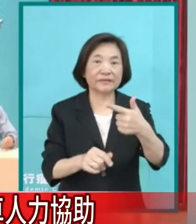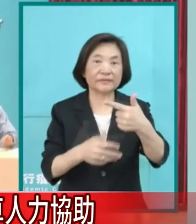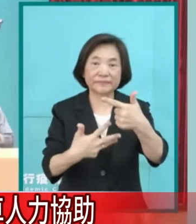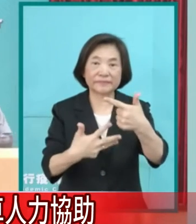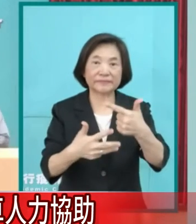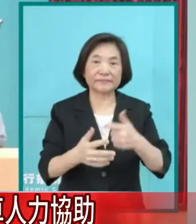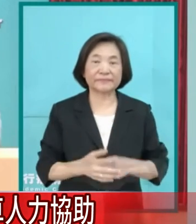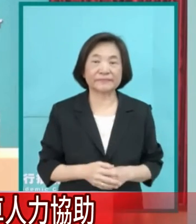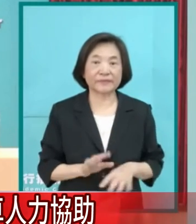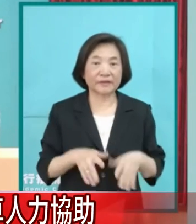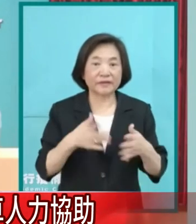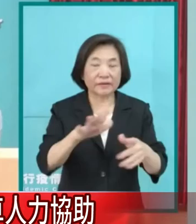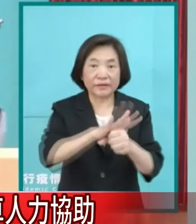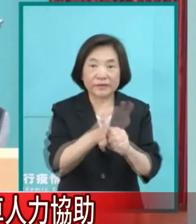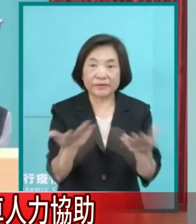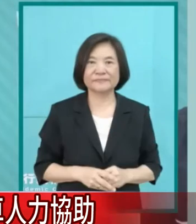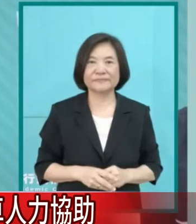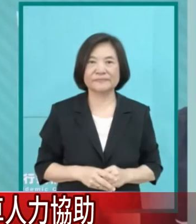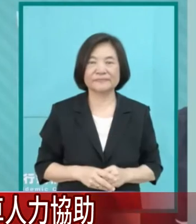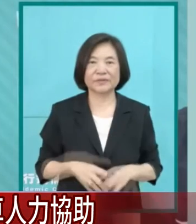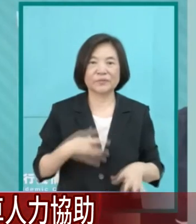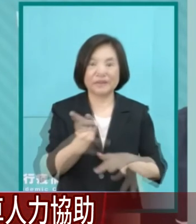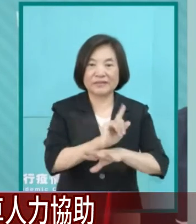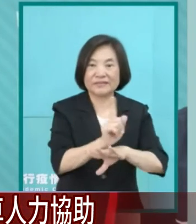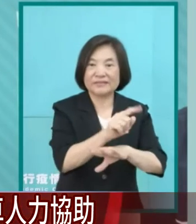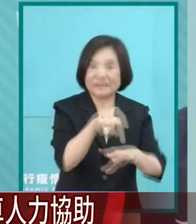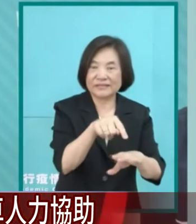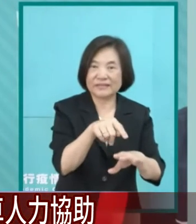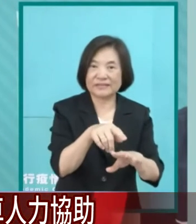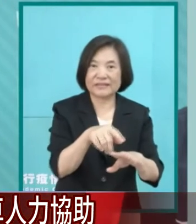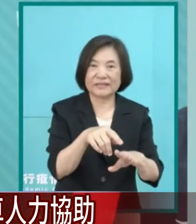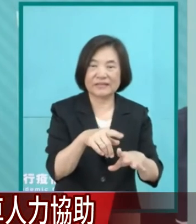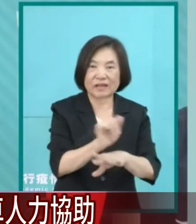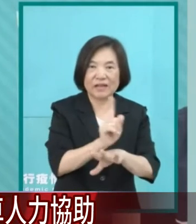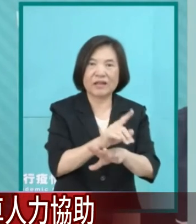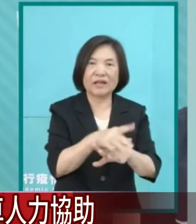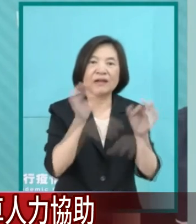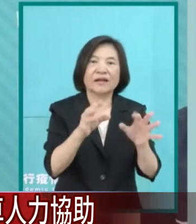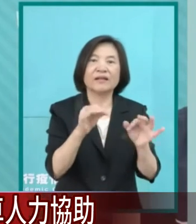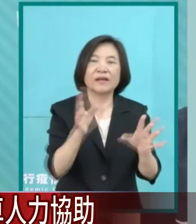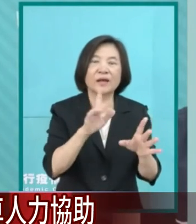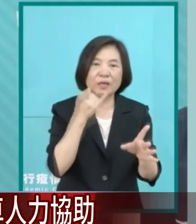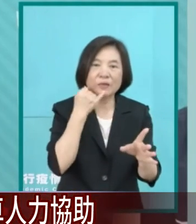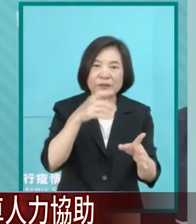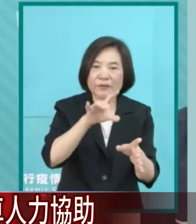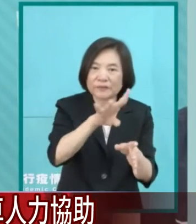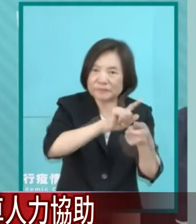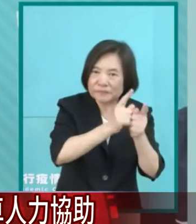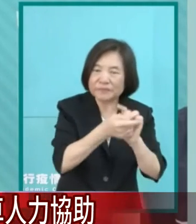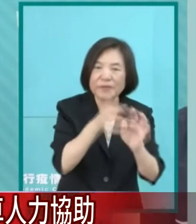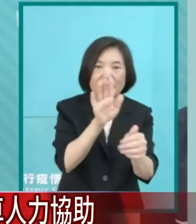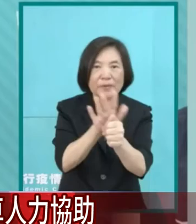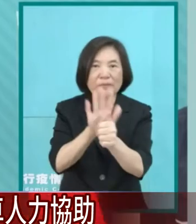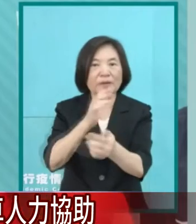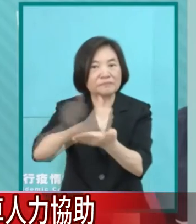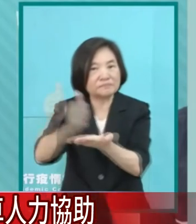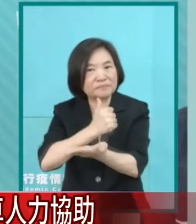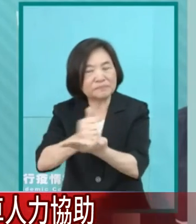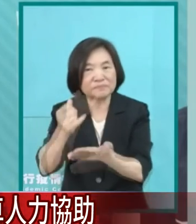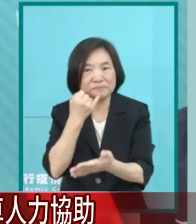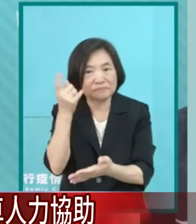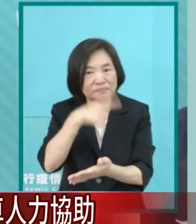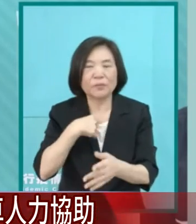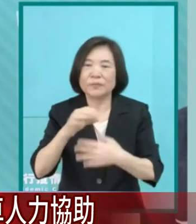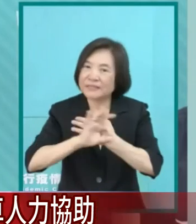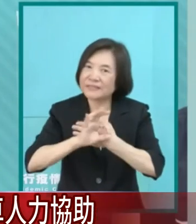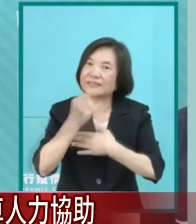所以我们如何把这些计程车的 manpower 人力可以挪去帮忙物流，这个可以去思